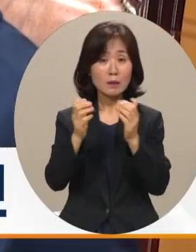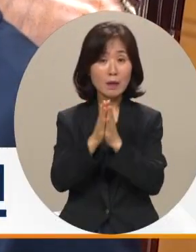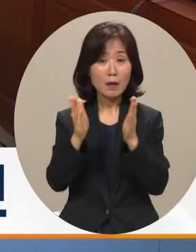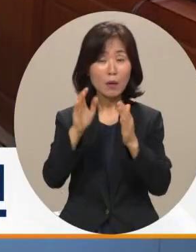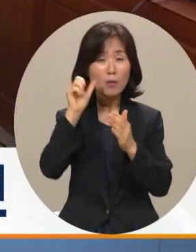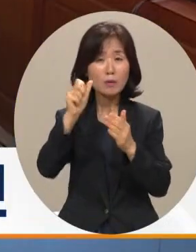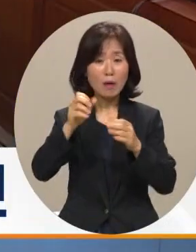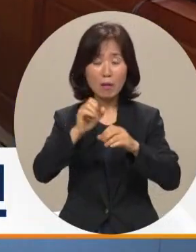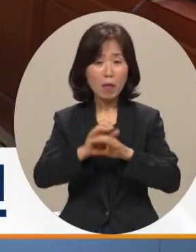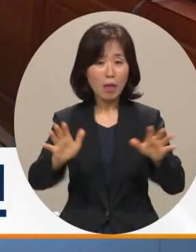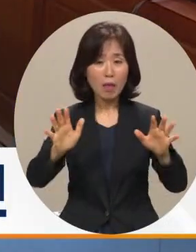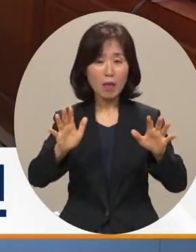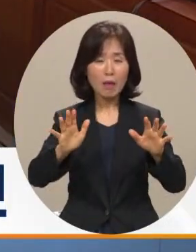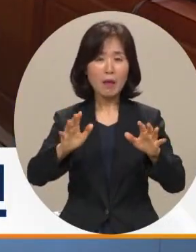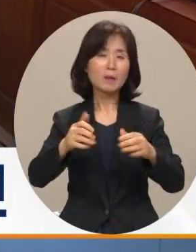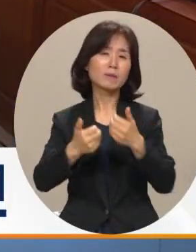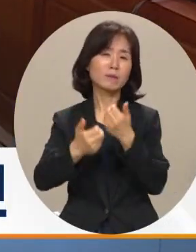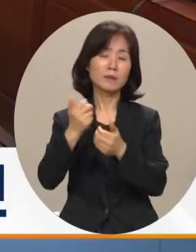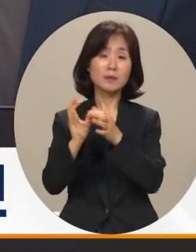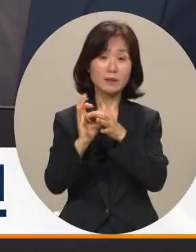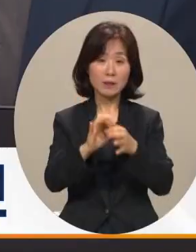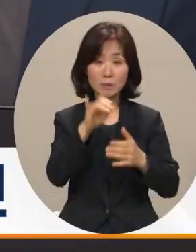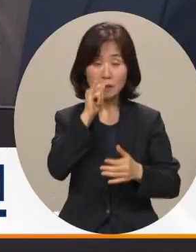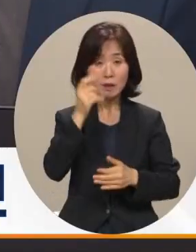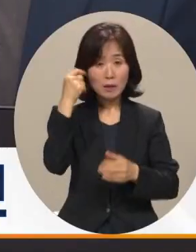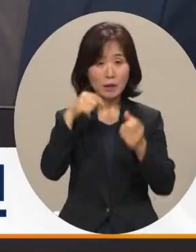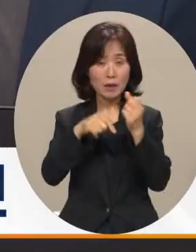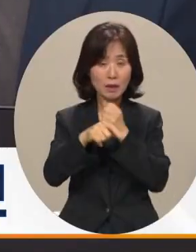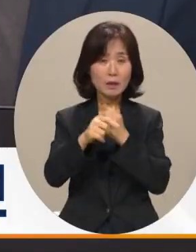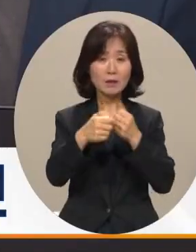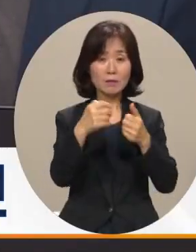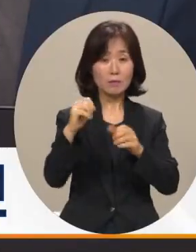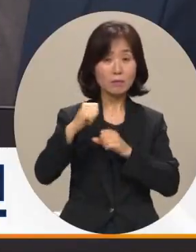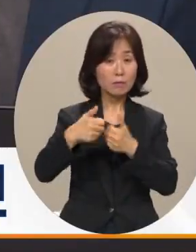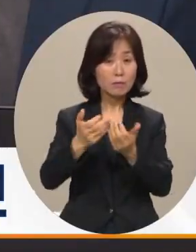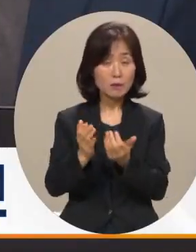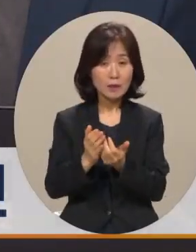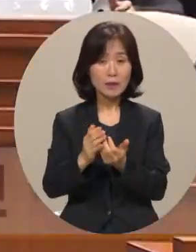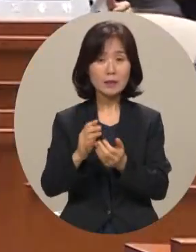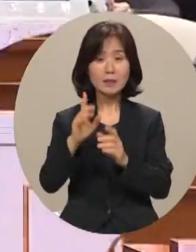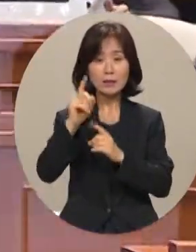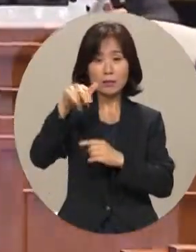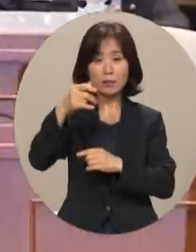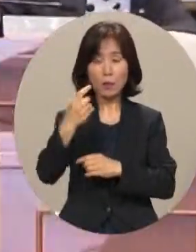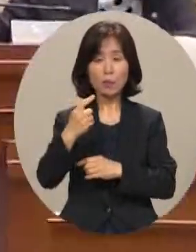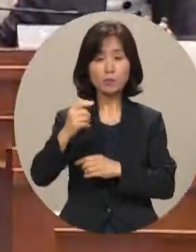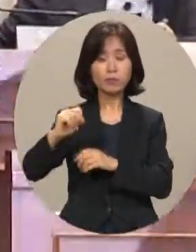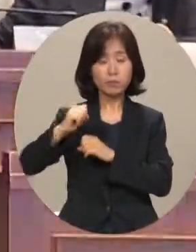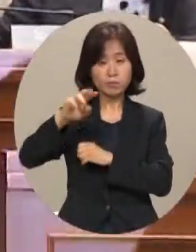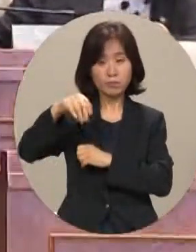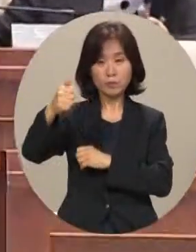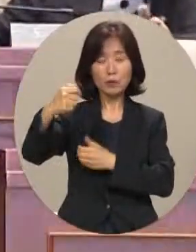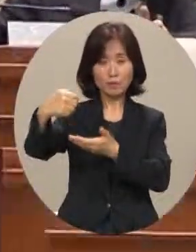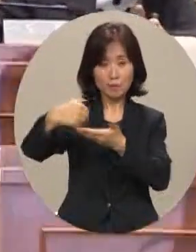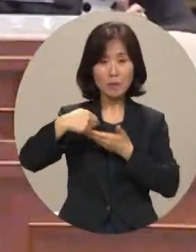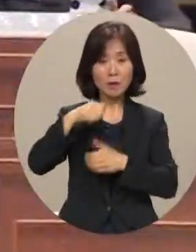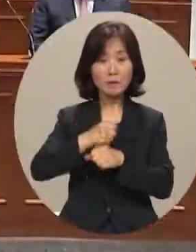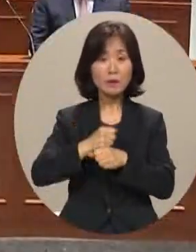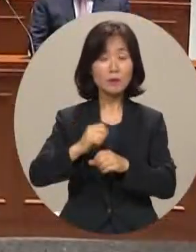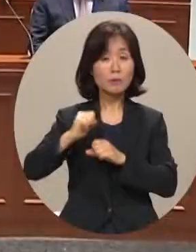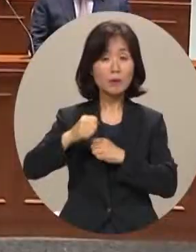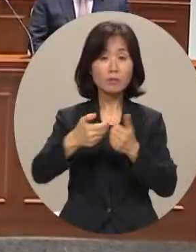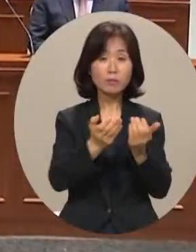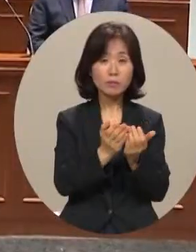있습니다 오후엔 과방위 이종호 과기정통부 장관으로부터 현안보고를 받습니다 한편 국방위와 정보위 등